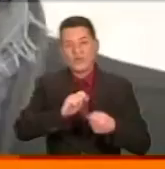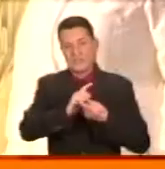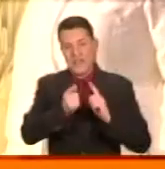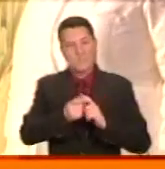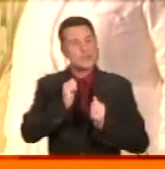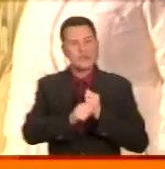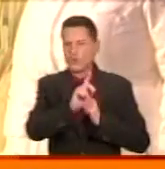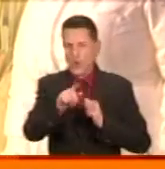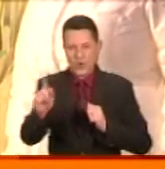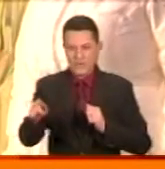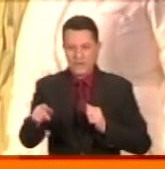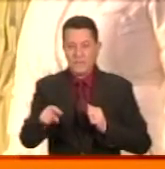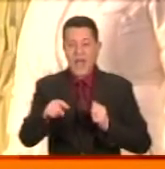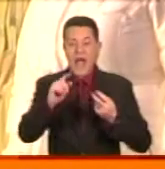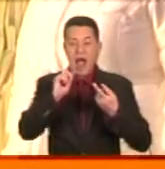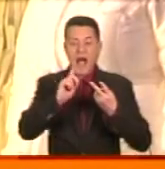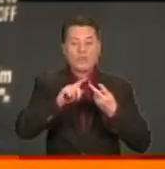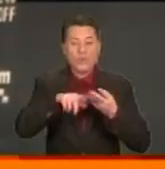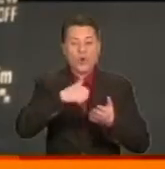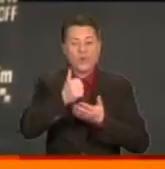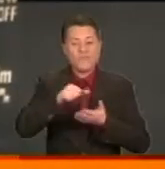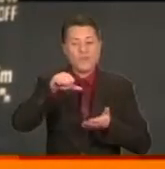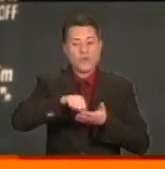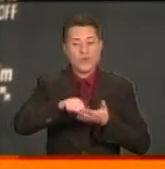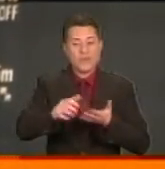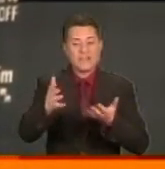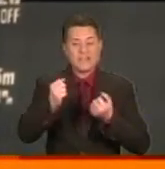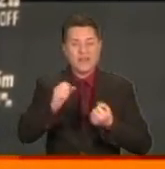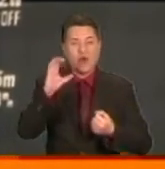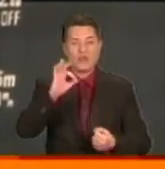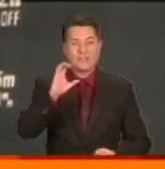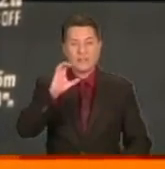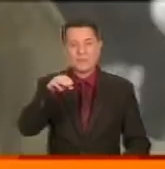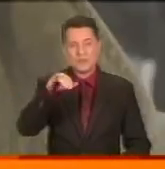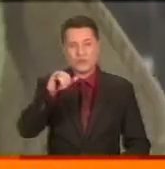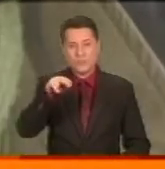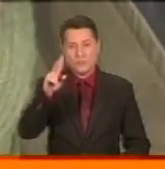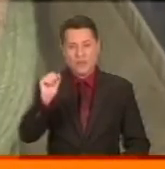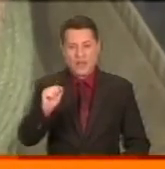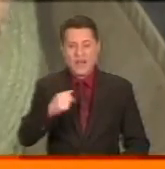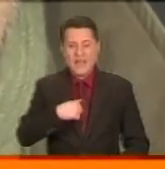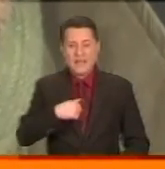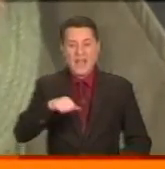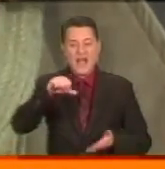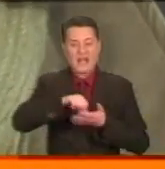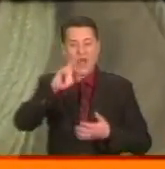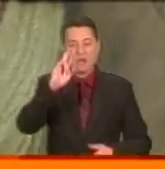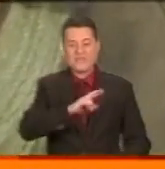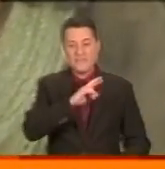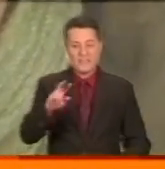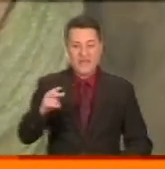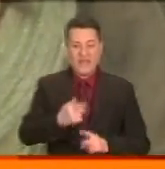кожним. А от друга з головних ролей дісталася Остапові Ступці. Я граю священника, який